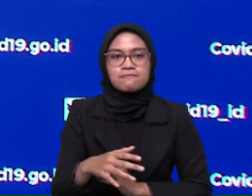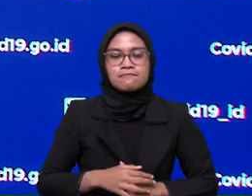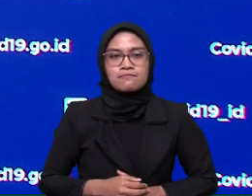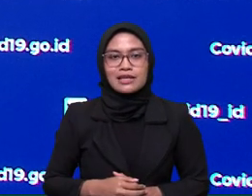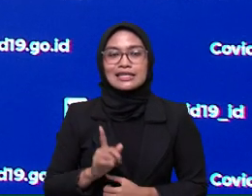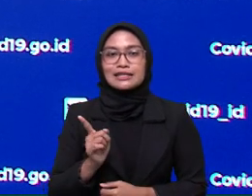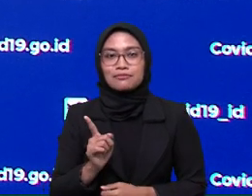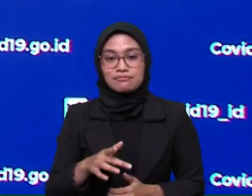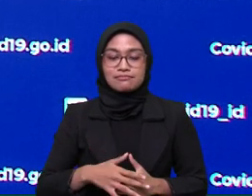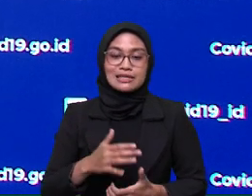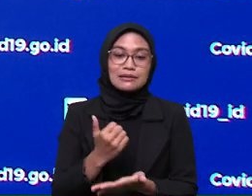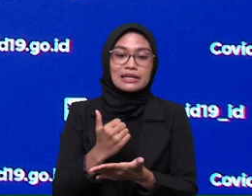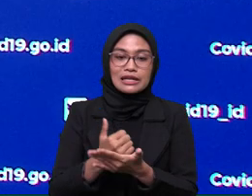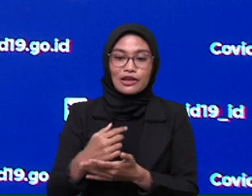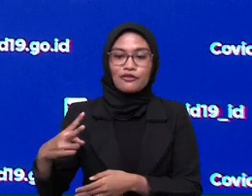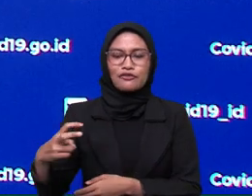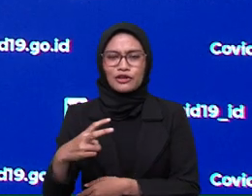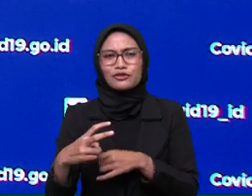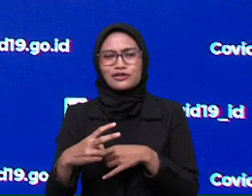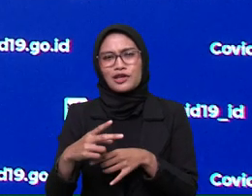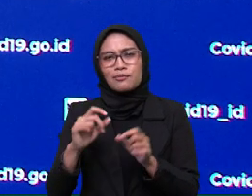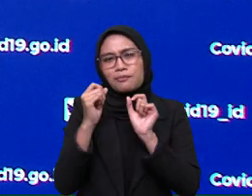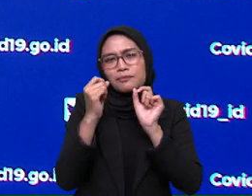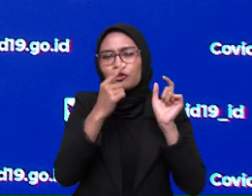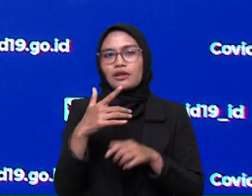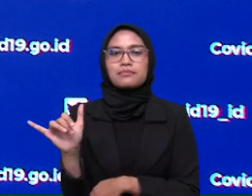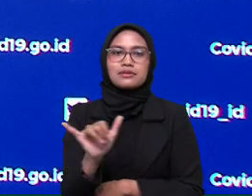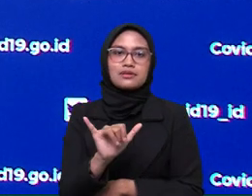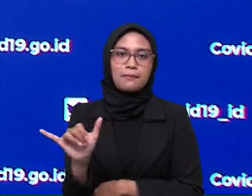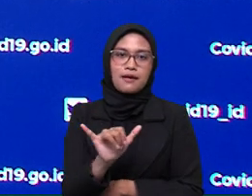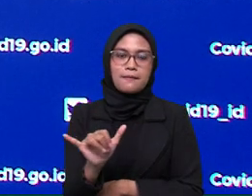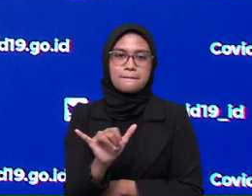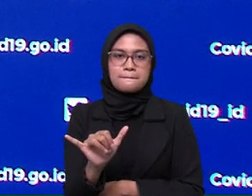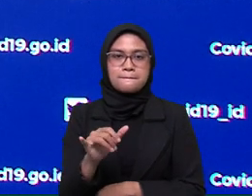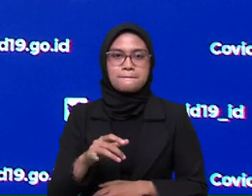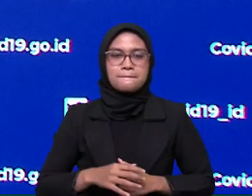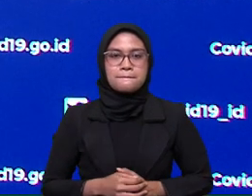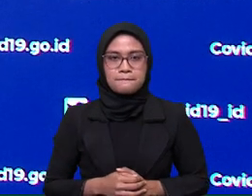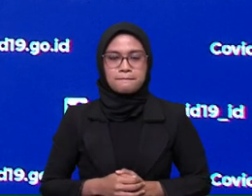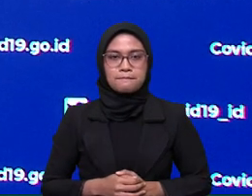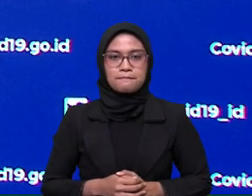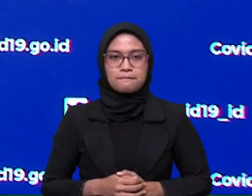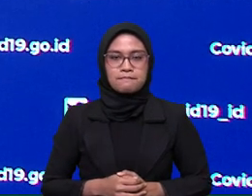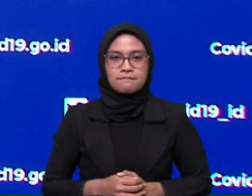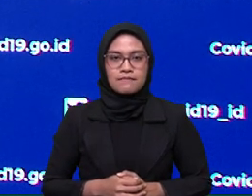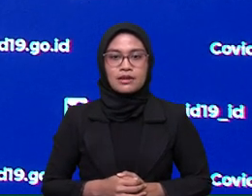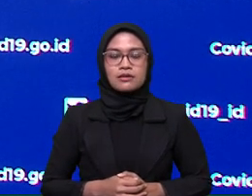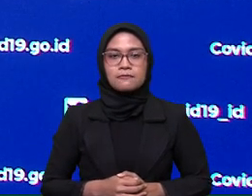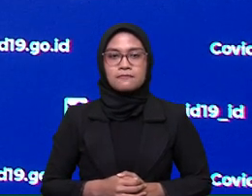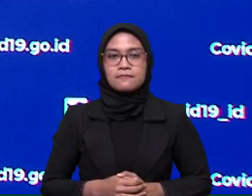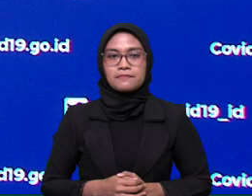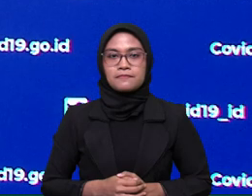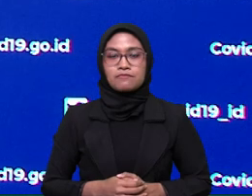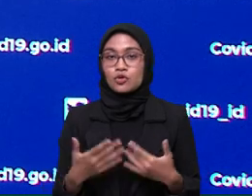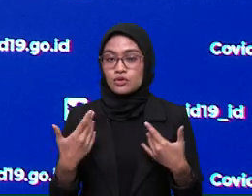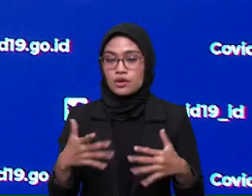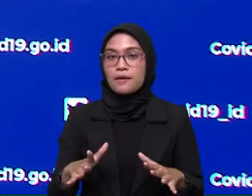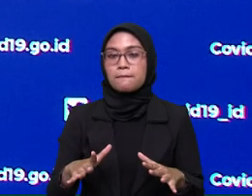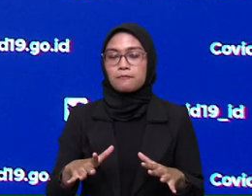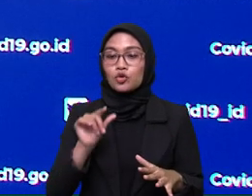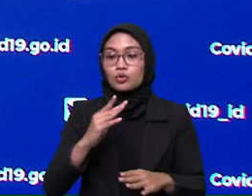kasus yang terjaring akan melalui prosedur isolasi sampai dinyatakan negatif atau sembuh Hai dan